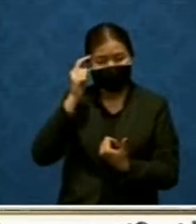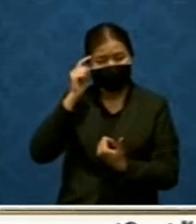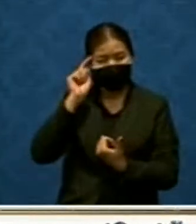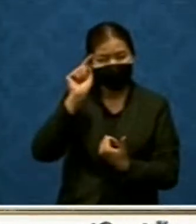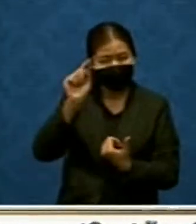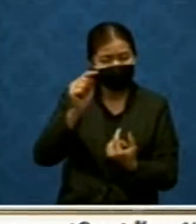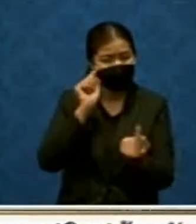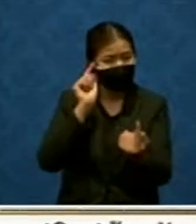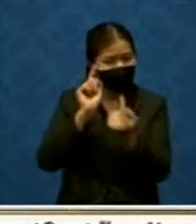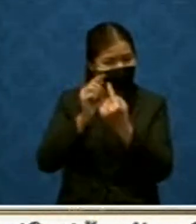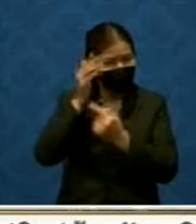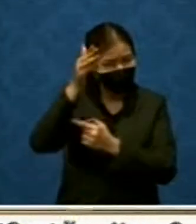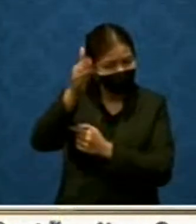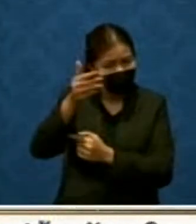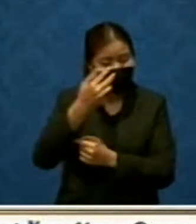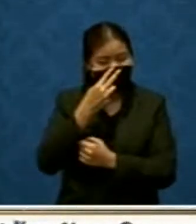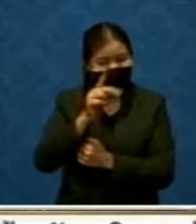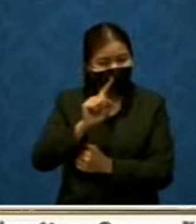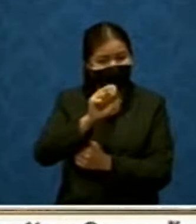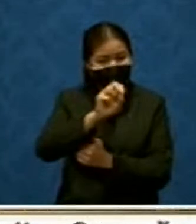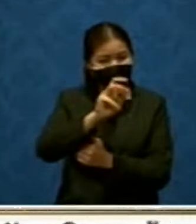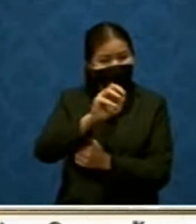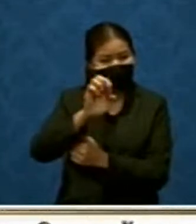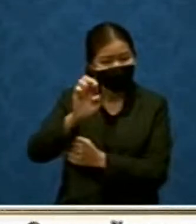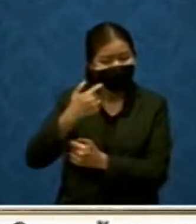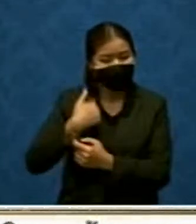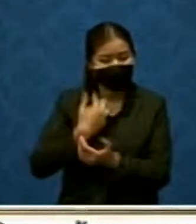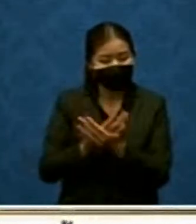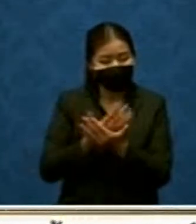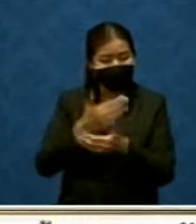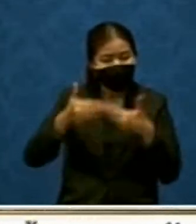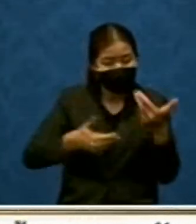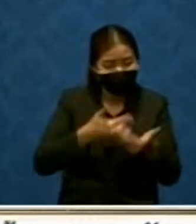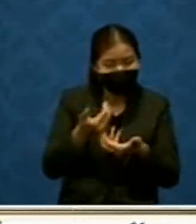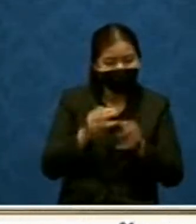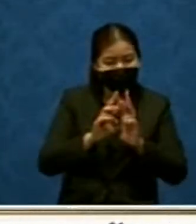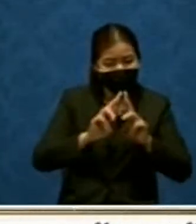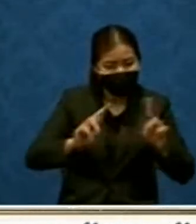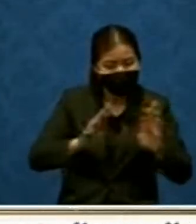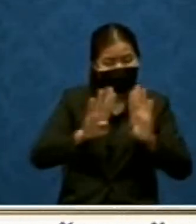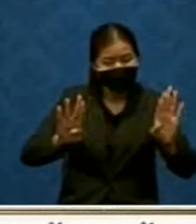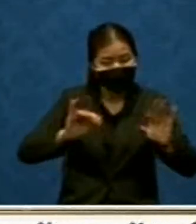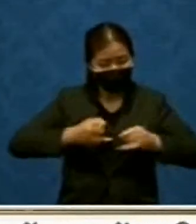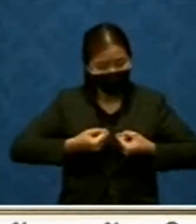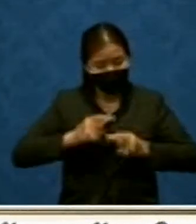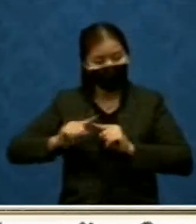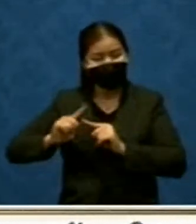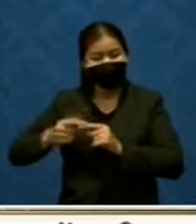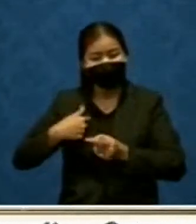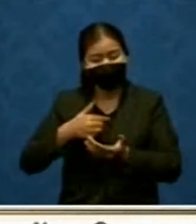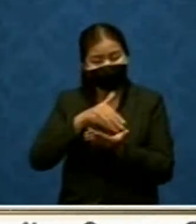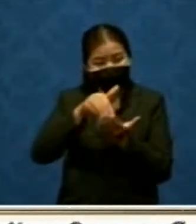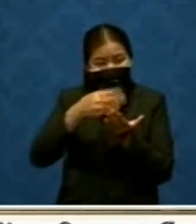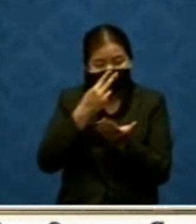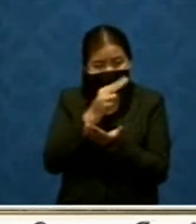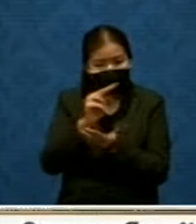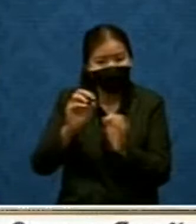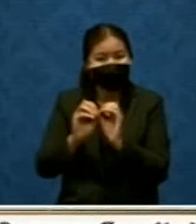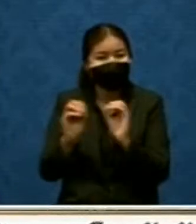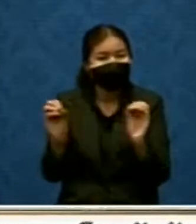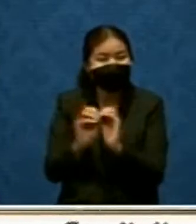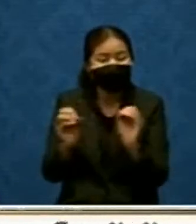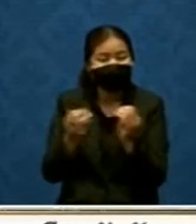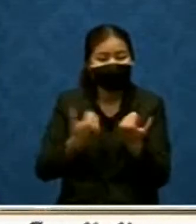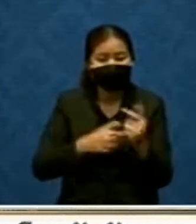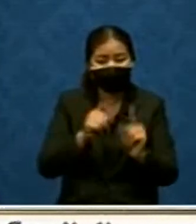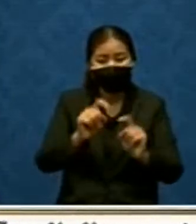าคตเลยSME ธุรกิจขนาด กลางขนาด ยอม Star upศาลพัศธรกิจขนด LEGS ต